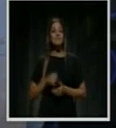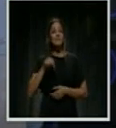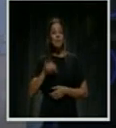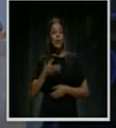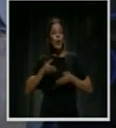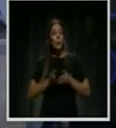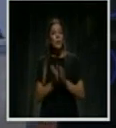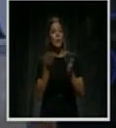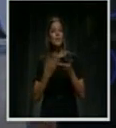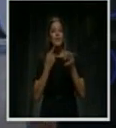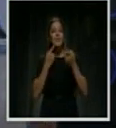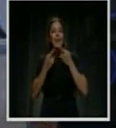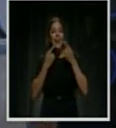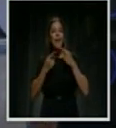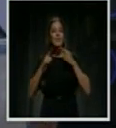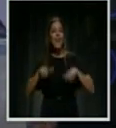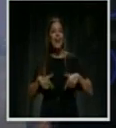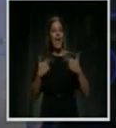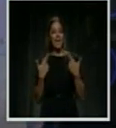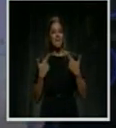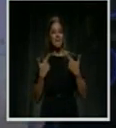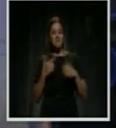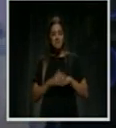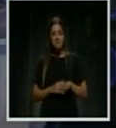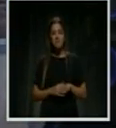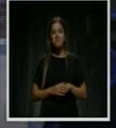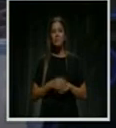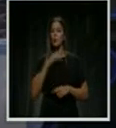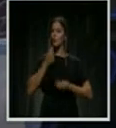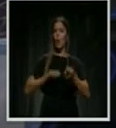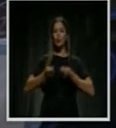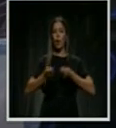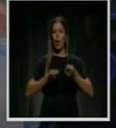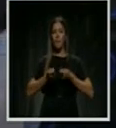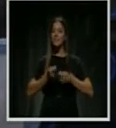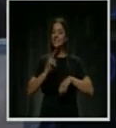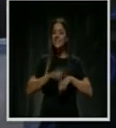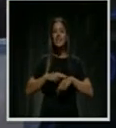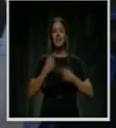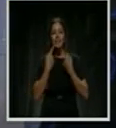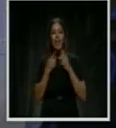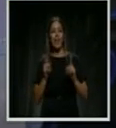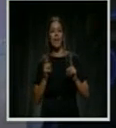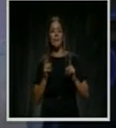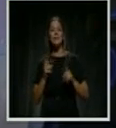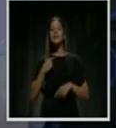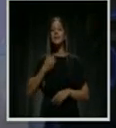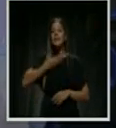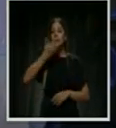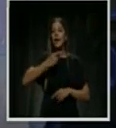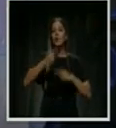nitkellem live mingħajr kontroll fuq it-TVM, nitkellem fuq il-fatti.